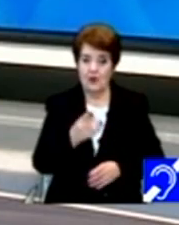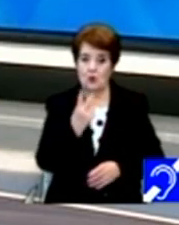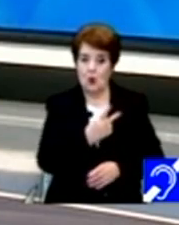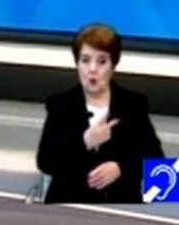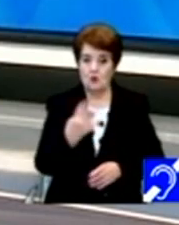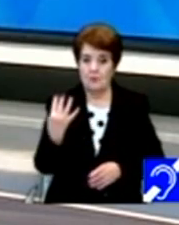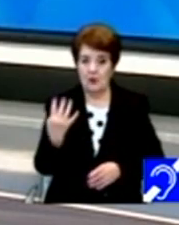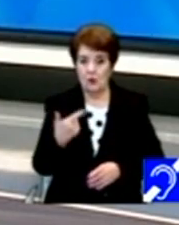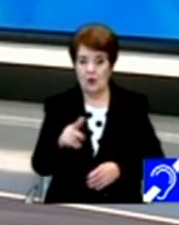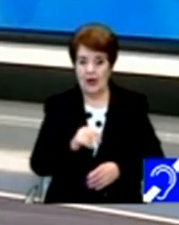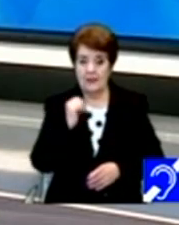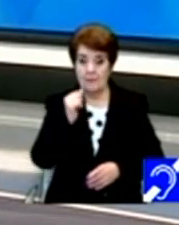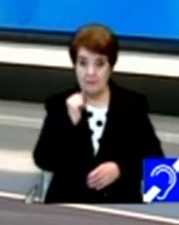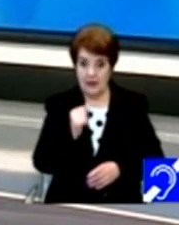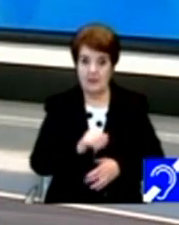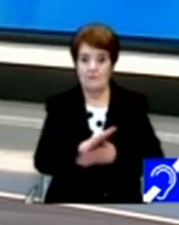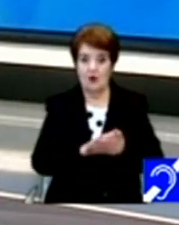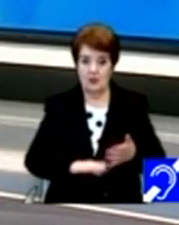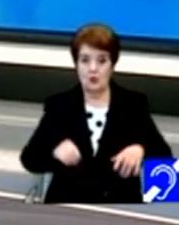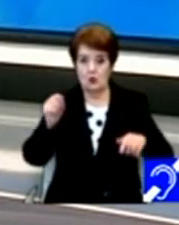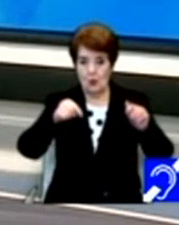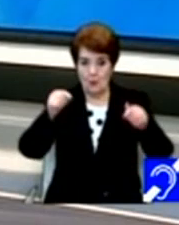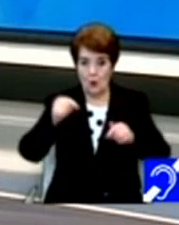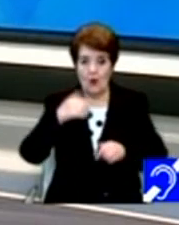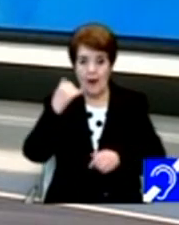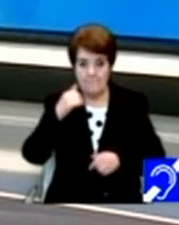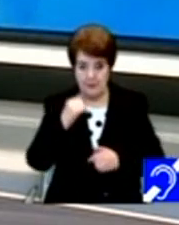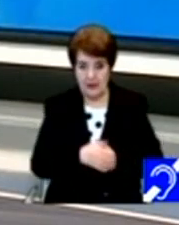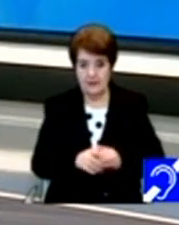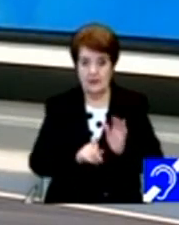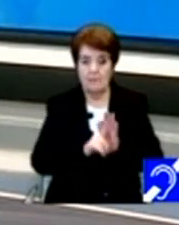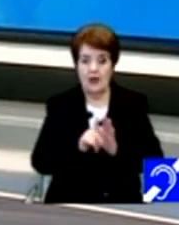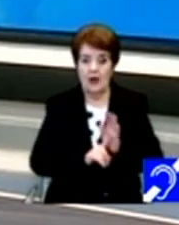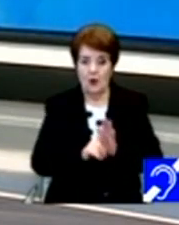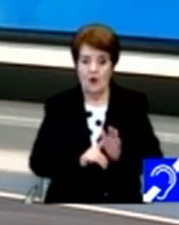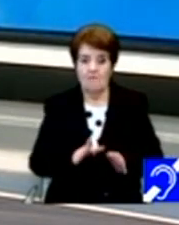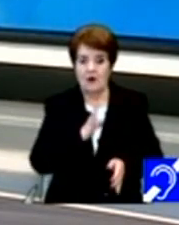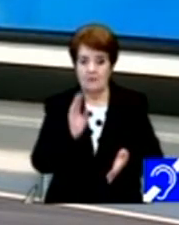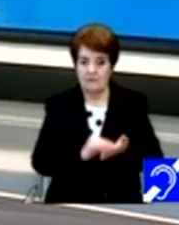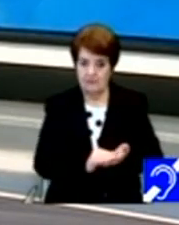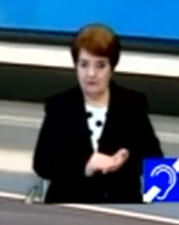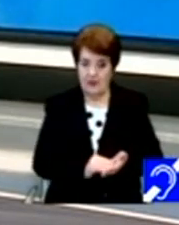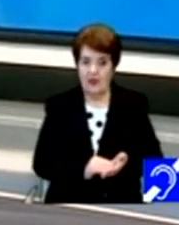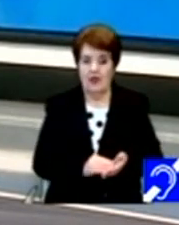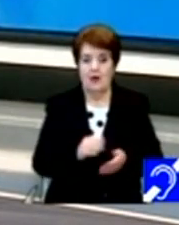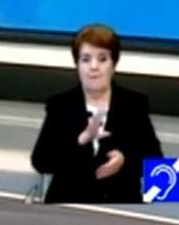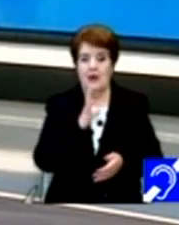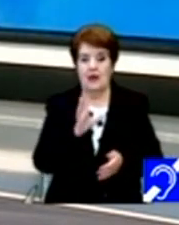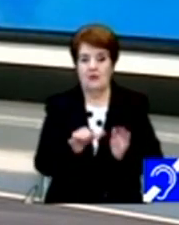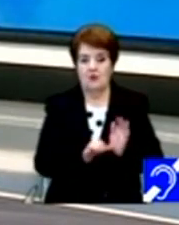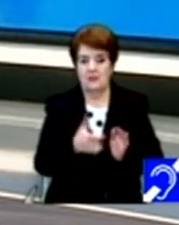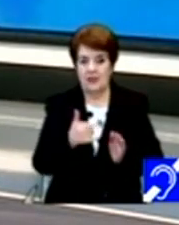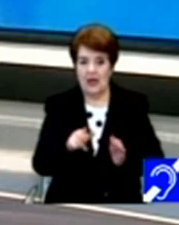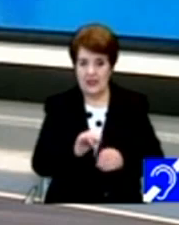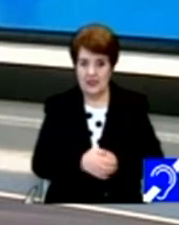2 și 4 grade. Mâine va continua să plouă la bălți, iar mercurul în termometre va indica maxime de până la 6